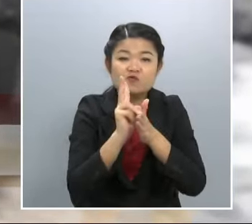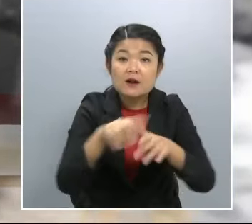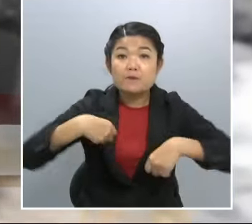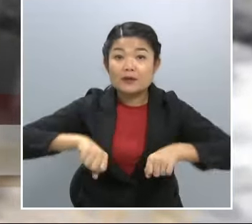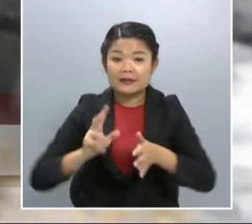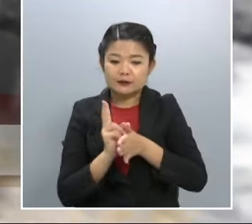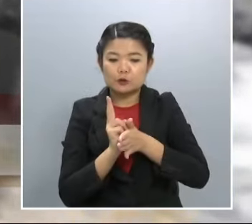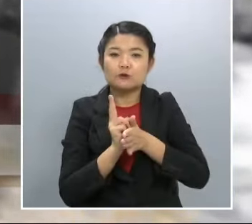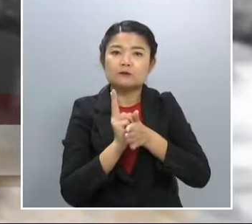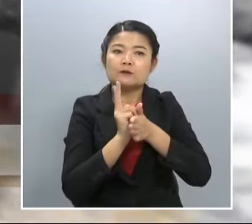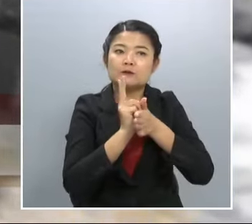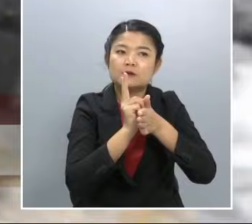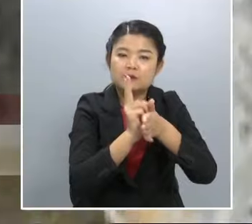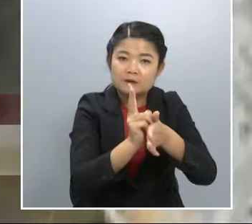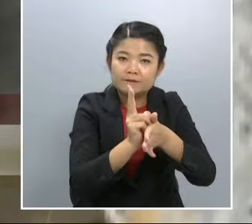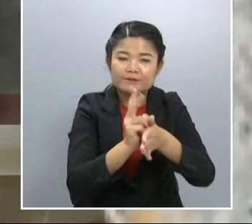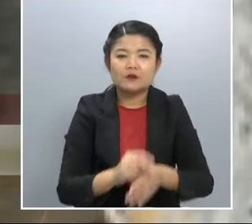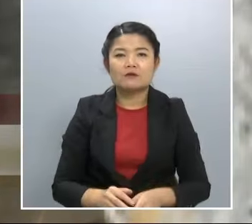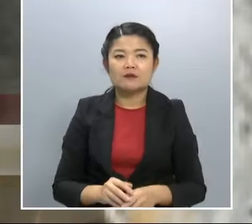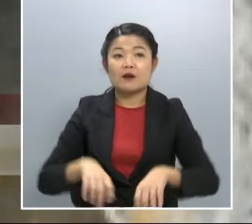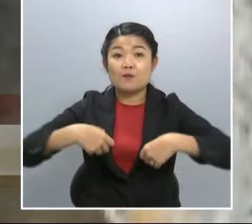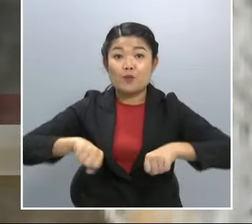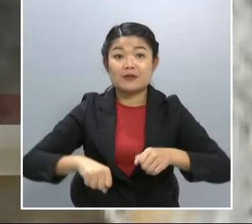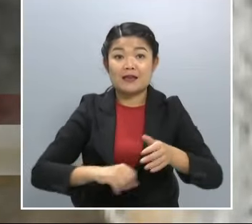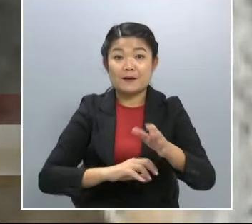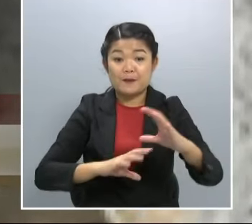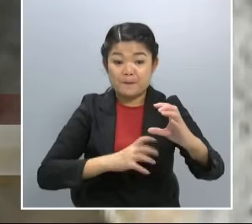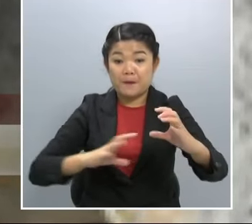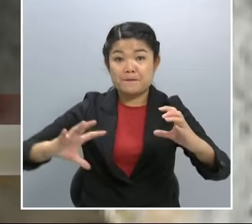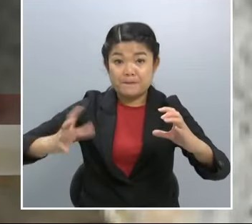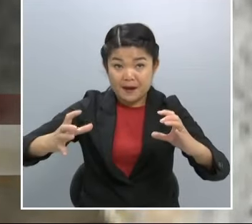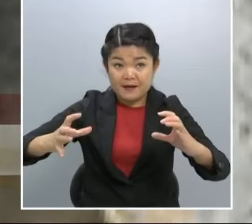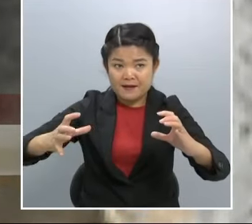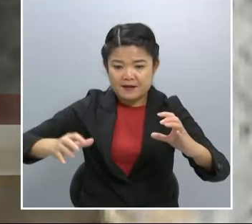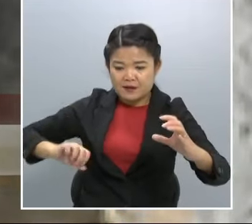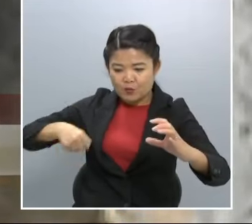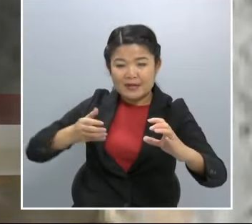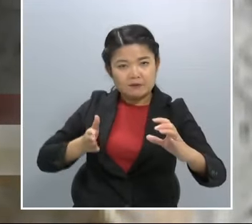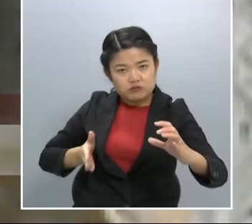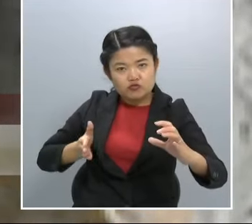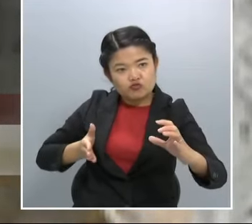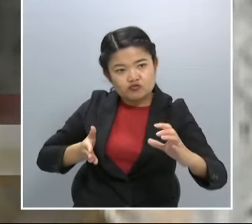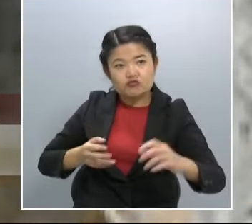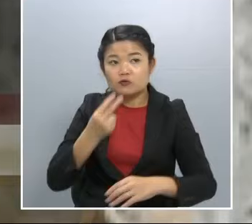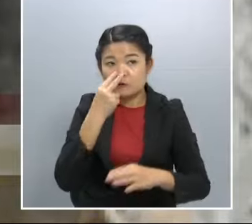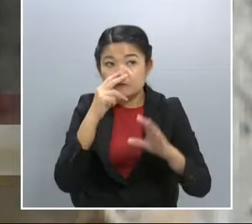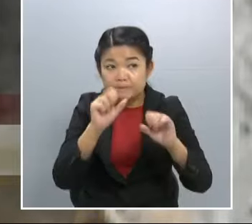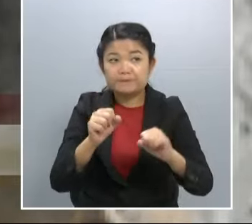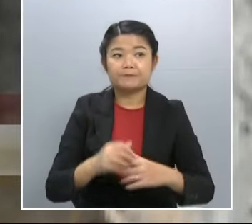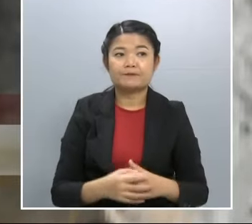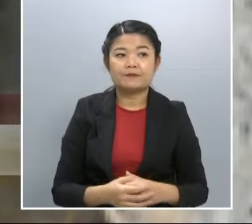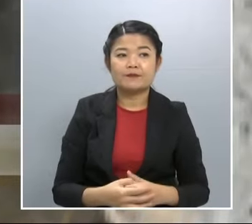มอเตอร์ไซค์พ่วงอแบบซาลงพ่วงข้างกับมอเตอรไซคอีกคันนึงในการก่อเหตุท่านผู้ชมดูภาพ